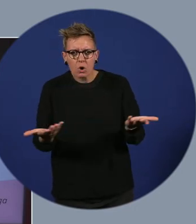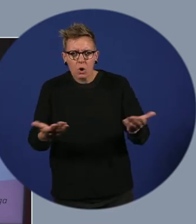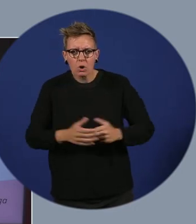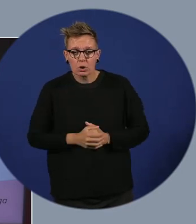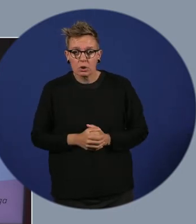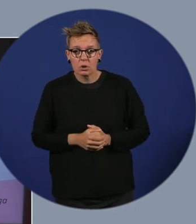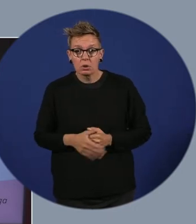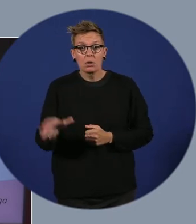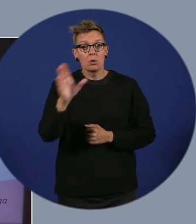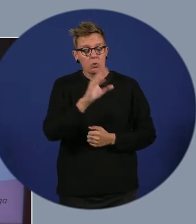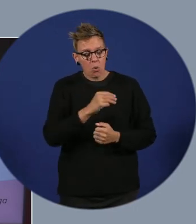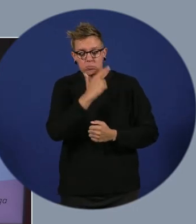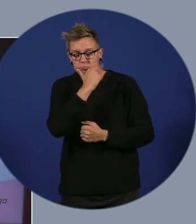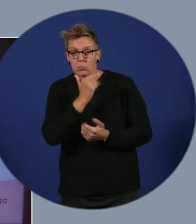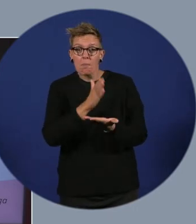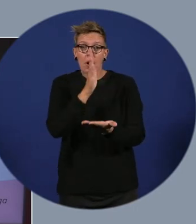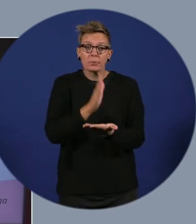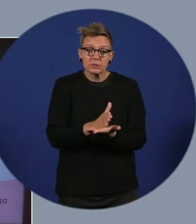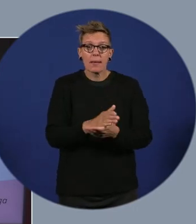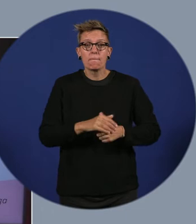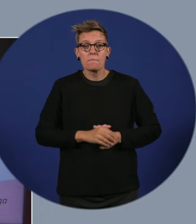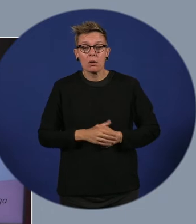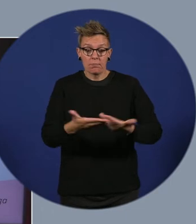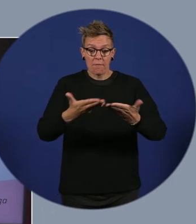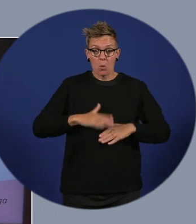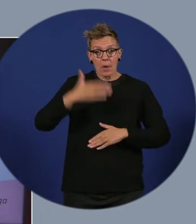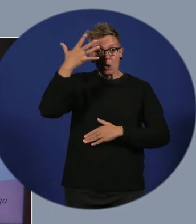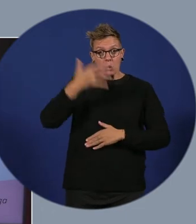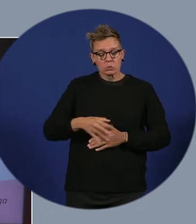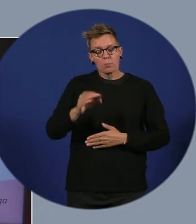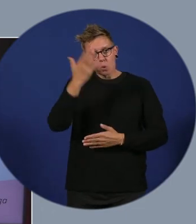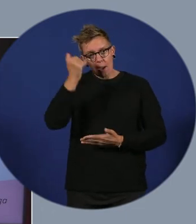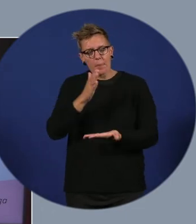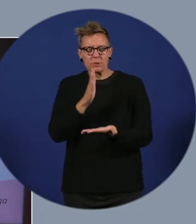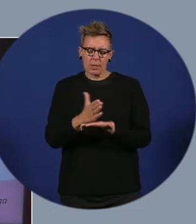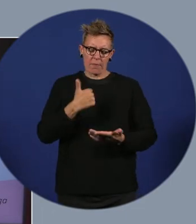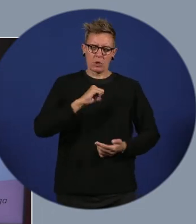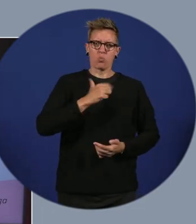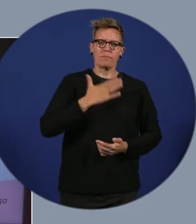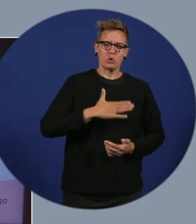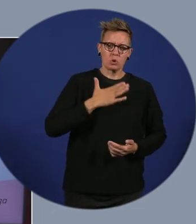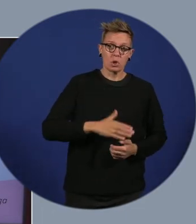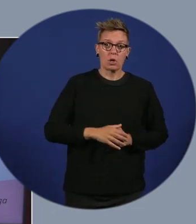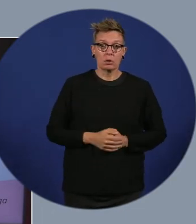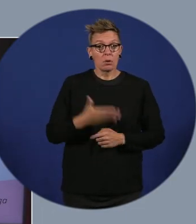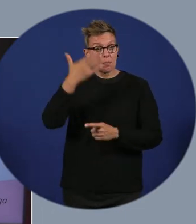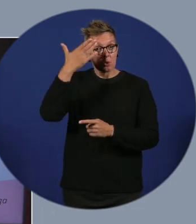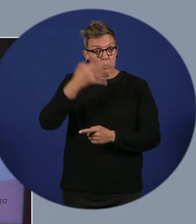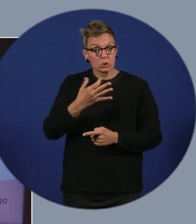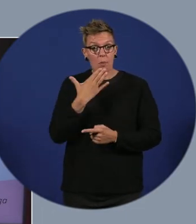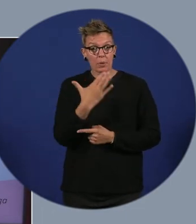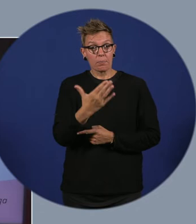man ställningstaganden, alltså man får mer kunskap då inför ett val. De där kunskaperna är bra att ha med